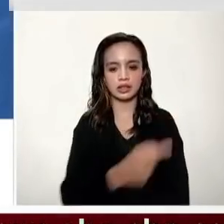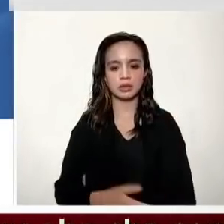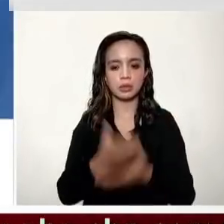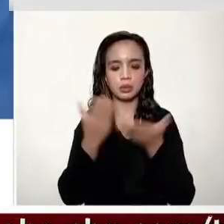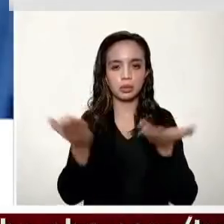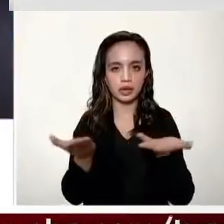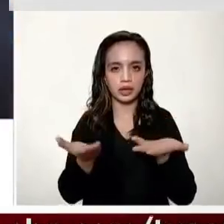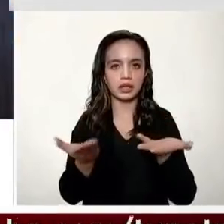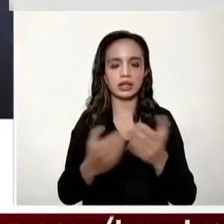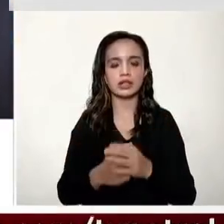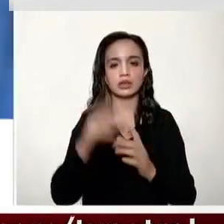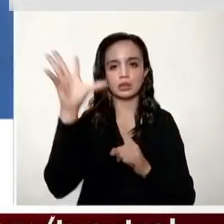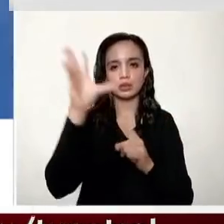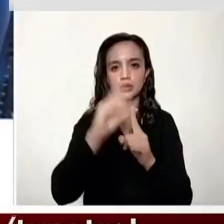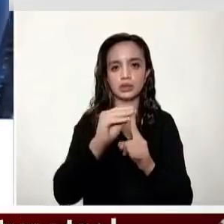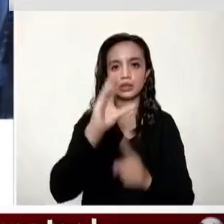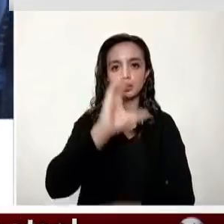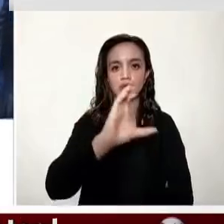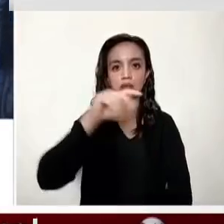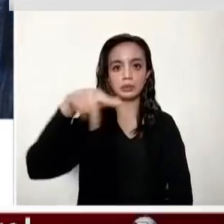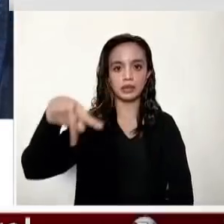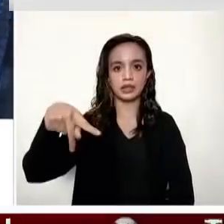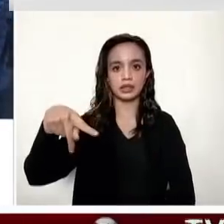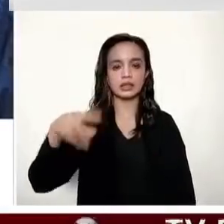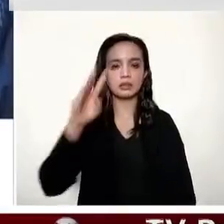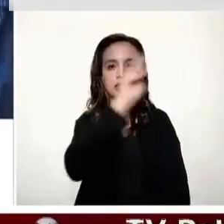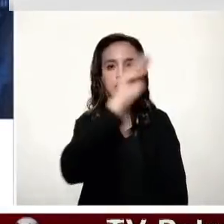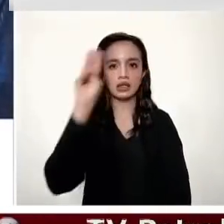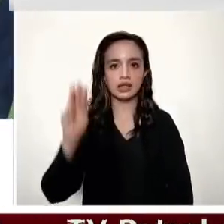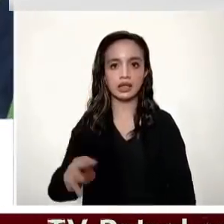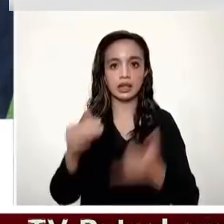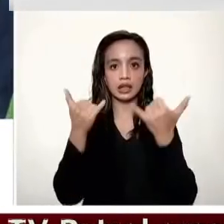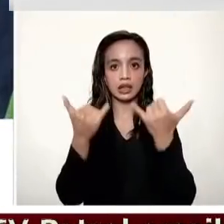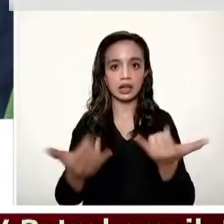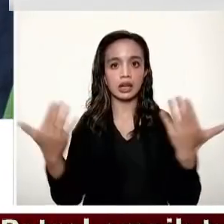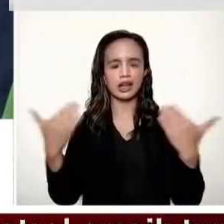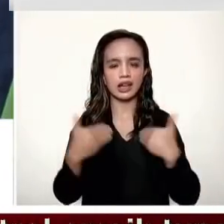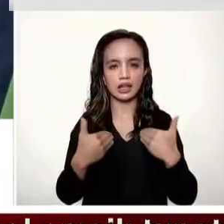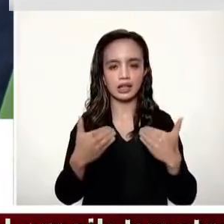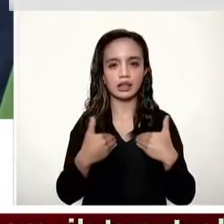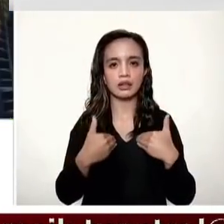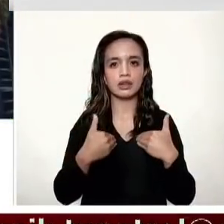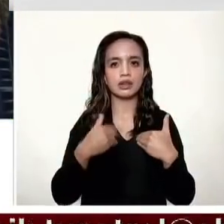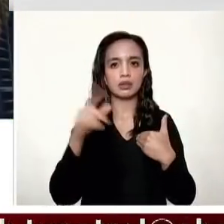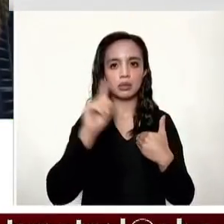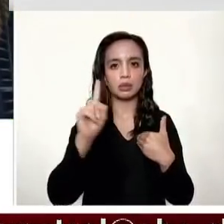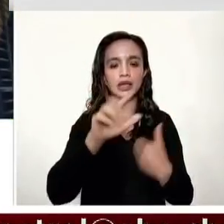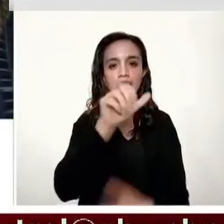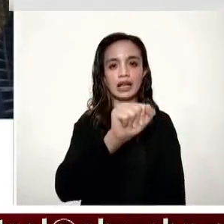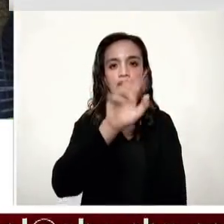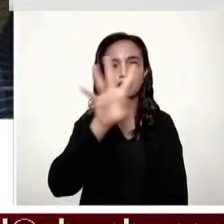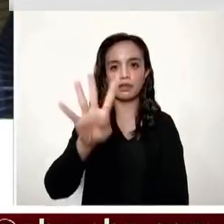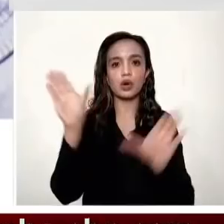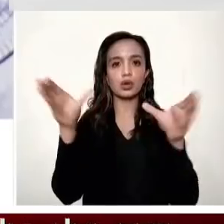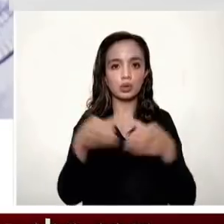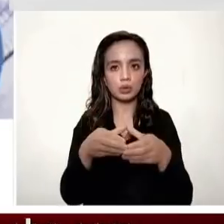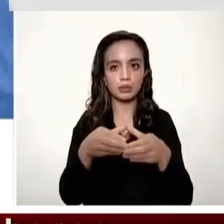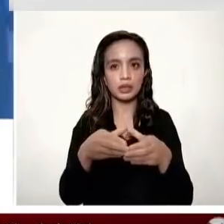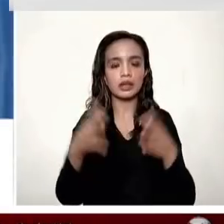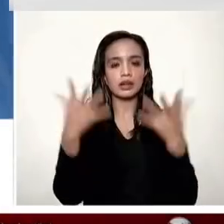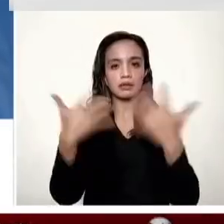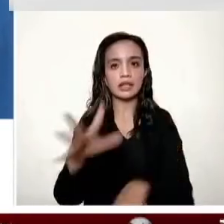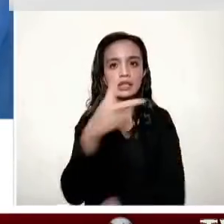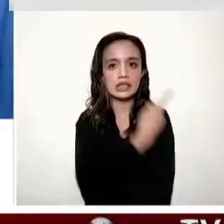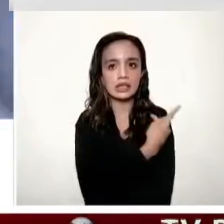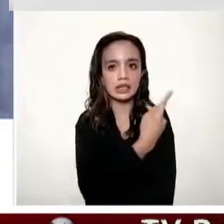Cultural Center of the Philippines Complex sa Maynila. Nasa A4 category o economic frontliners ang nabakunahan ng mga volunteers